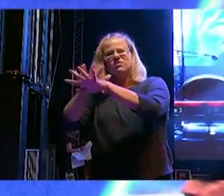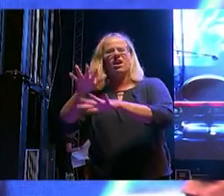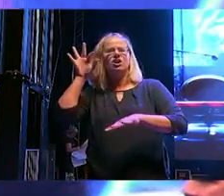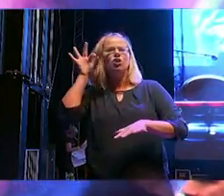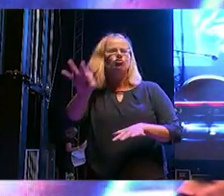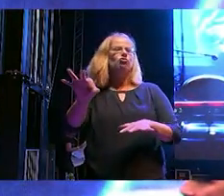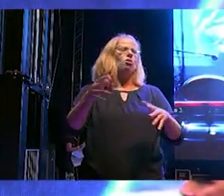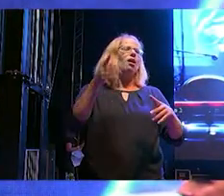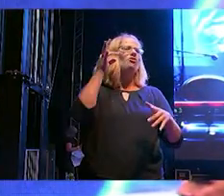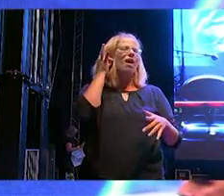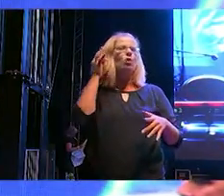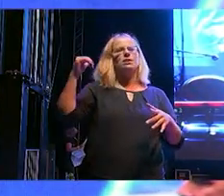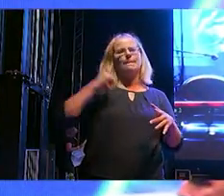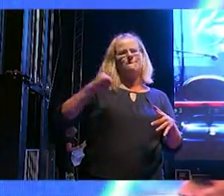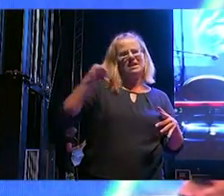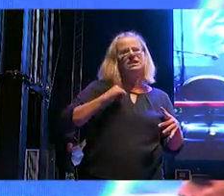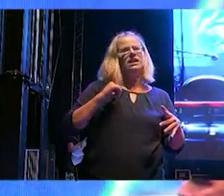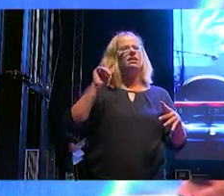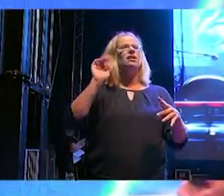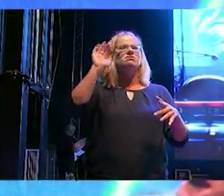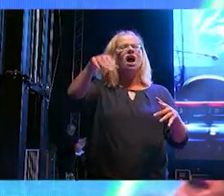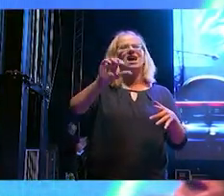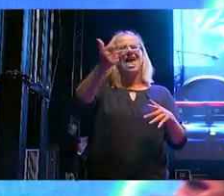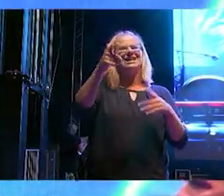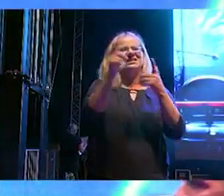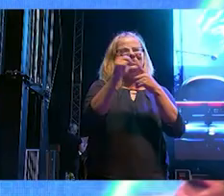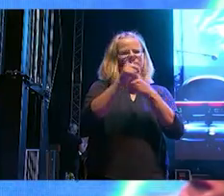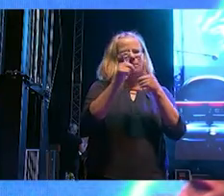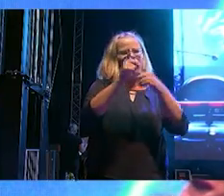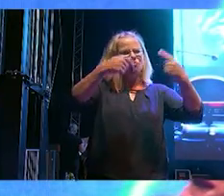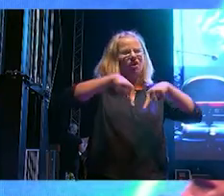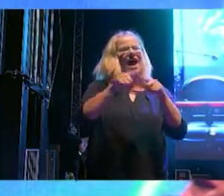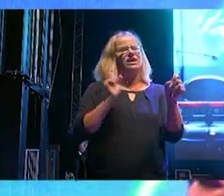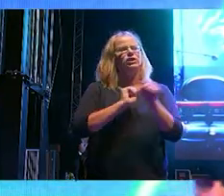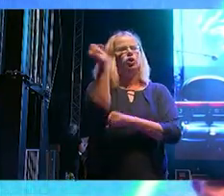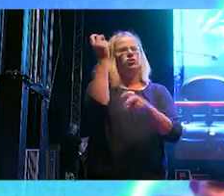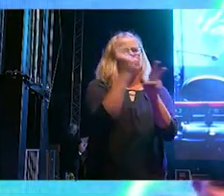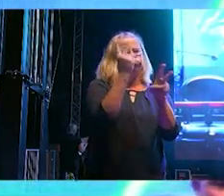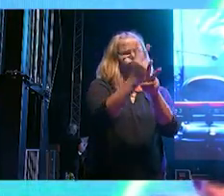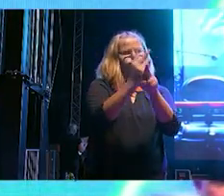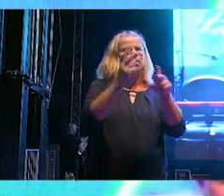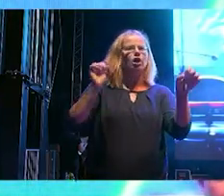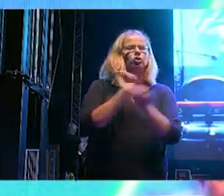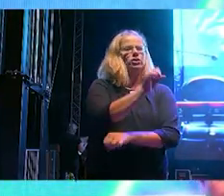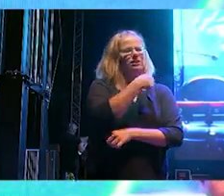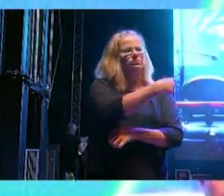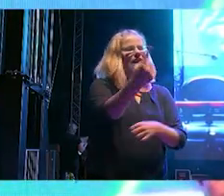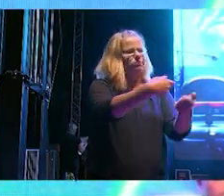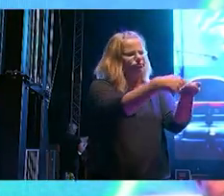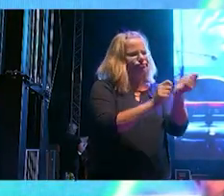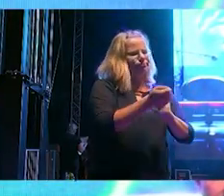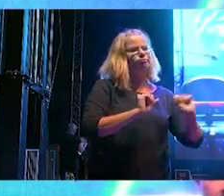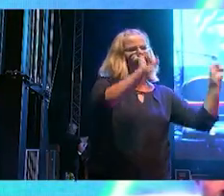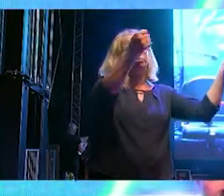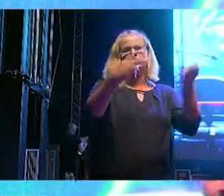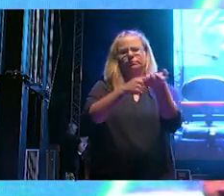und Mädchen auch nach dem 01.09.2019 bestehen bleiben und weiterhin zu ihrem Empowerment beitragen können. Ein